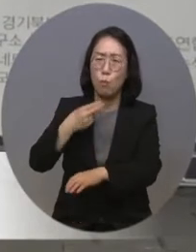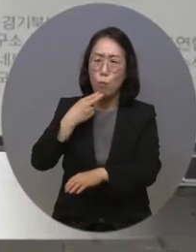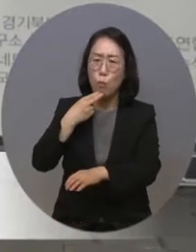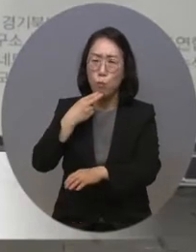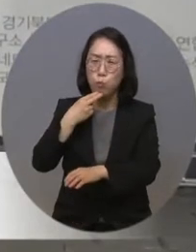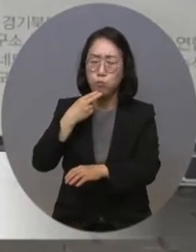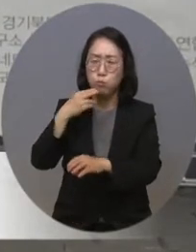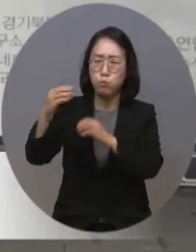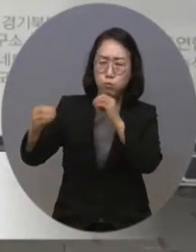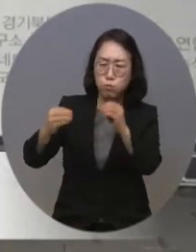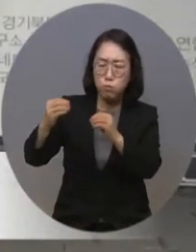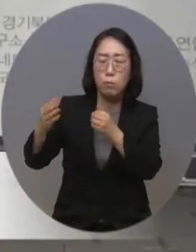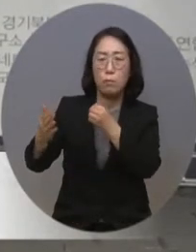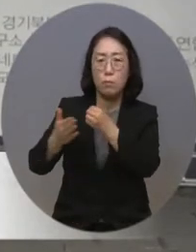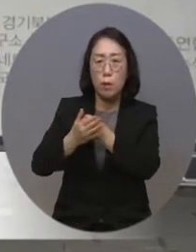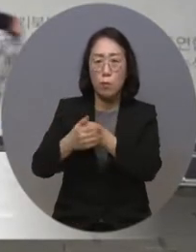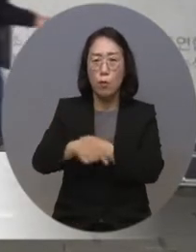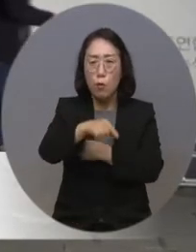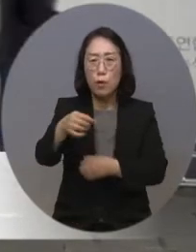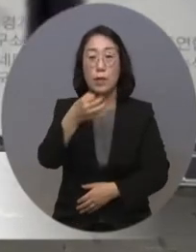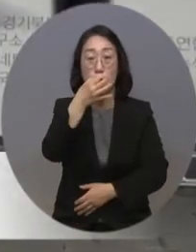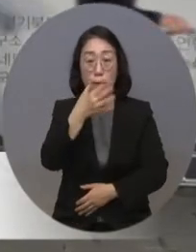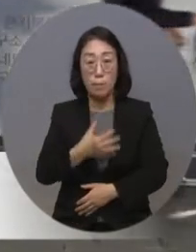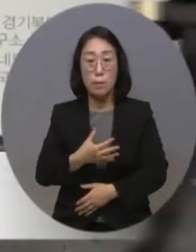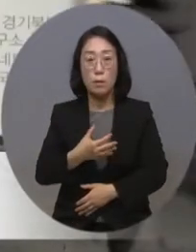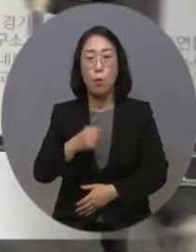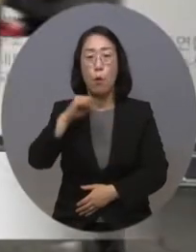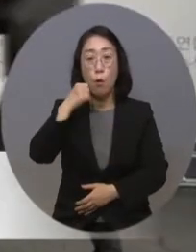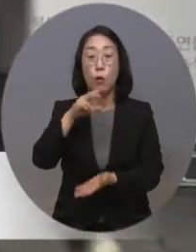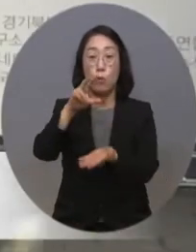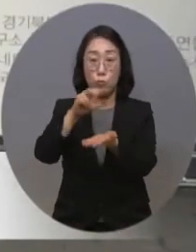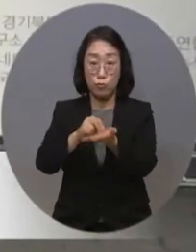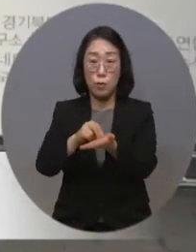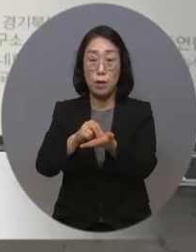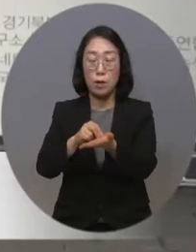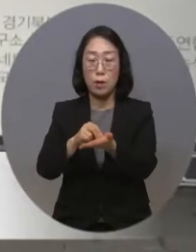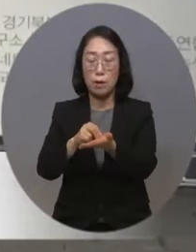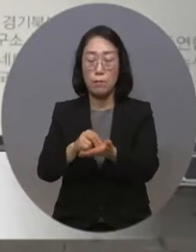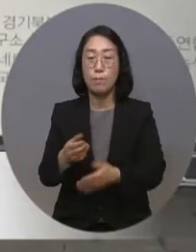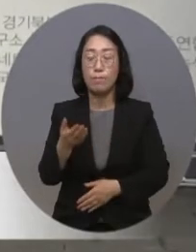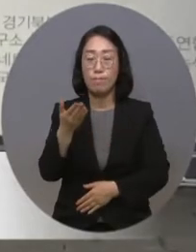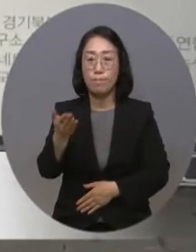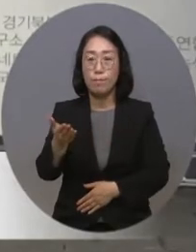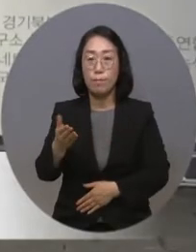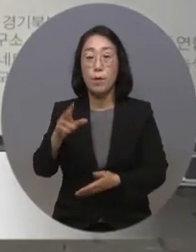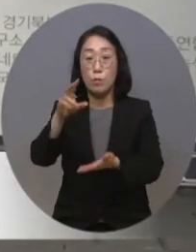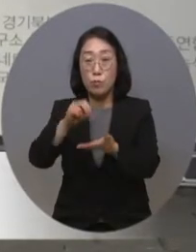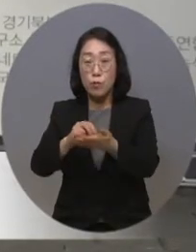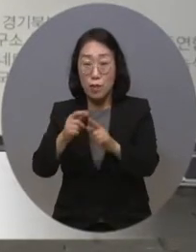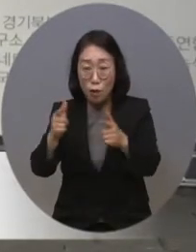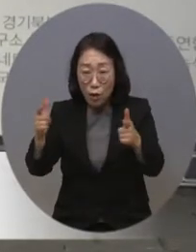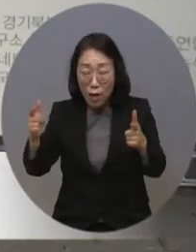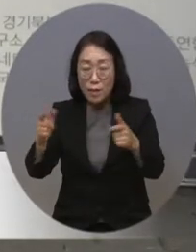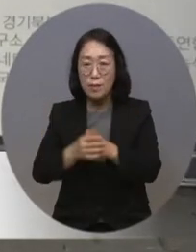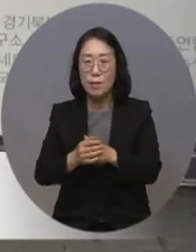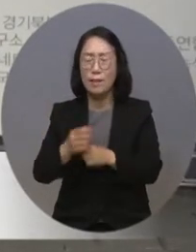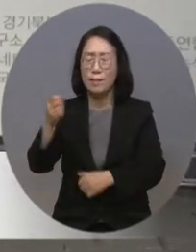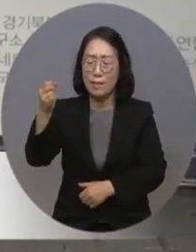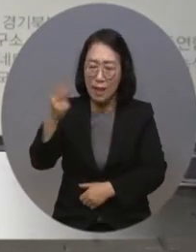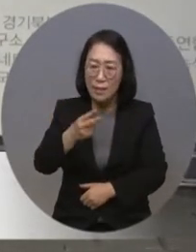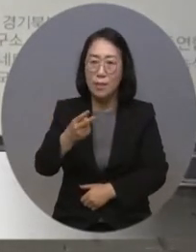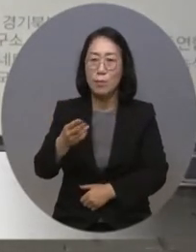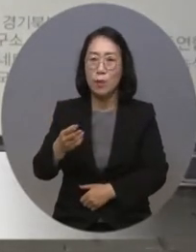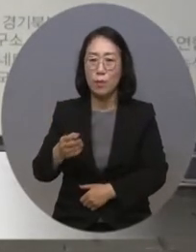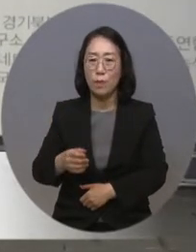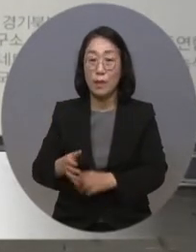힘들어하고 아파하고 어려움을 호소하고 있는데 진행하고 있는 많은 현안들에 대해서 다시 한번